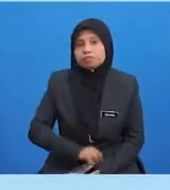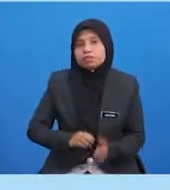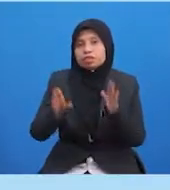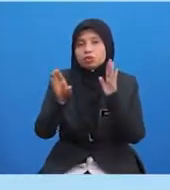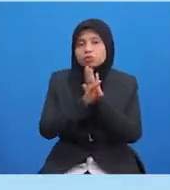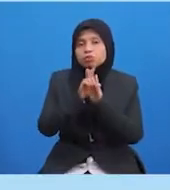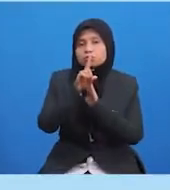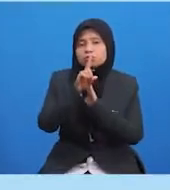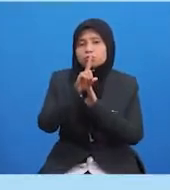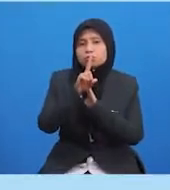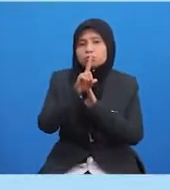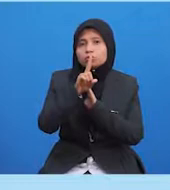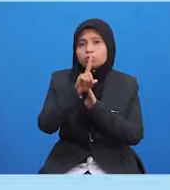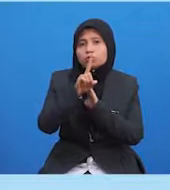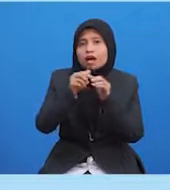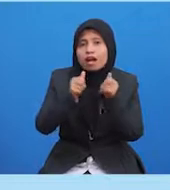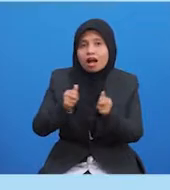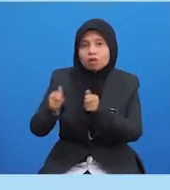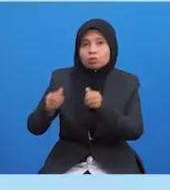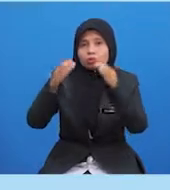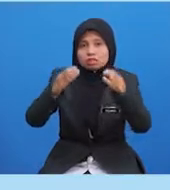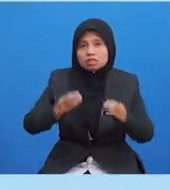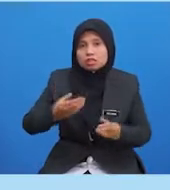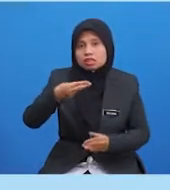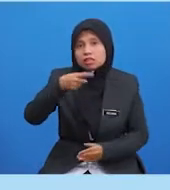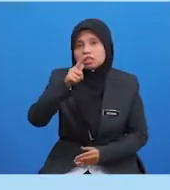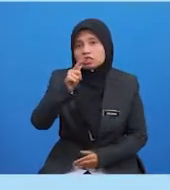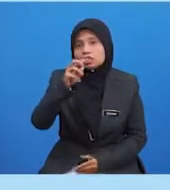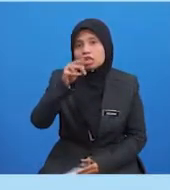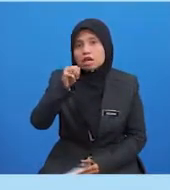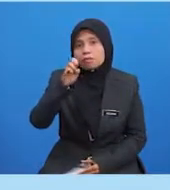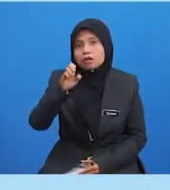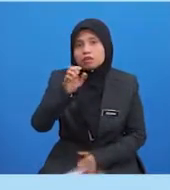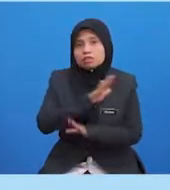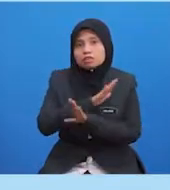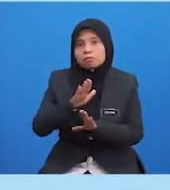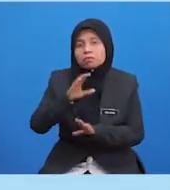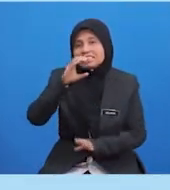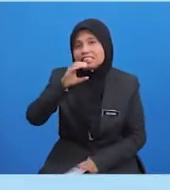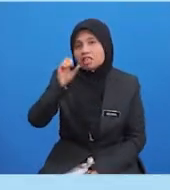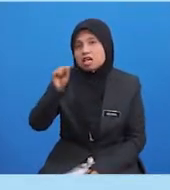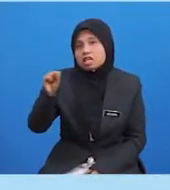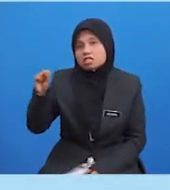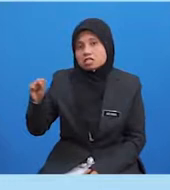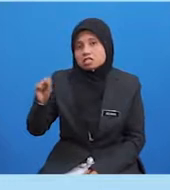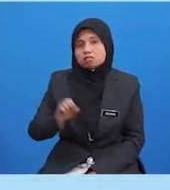Contoh satu adalah atur cara HTML tanpa CSS.